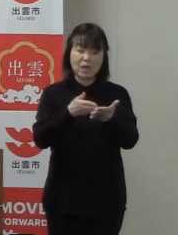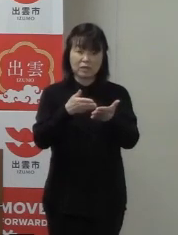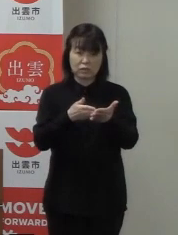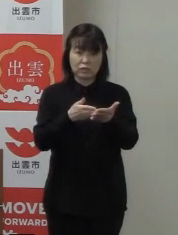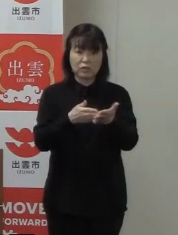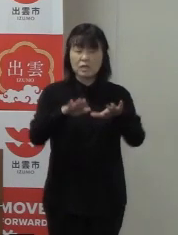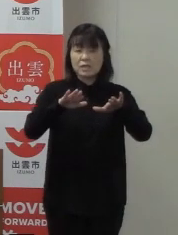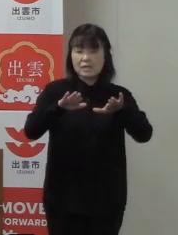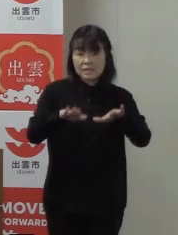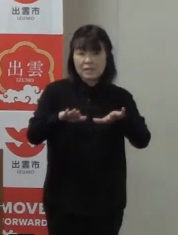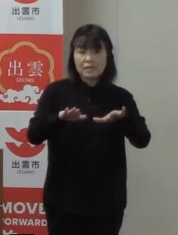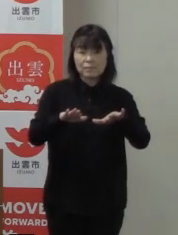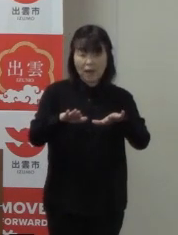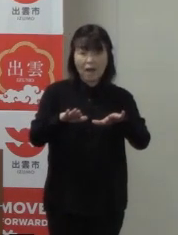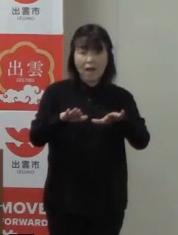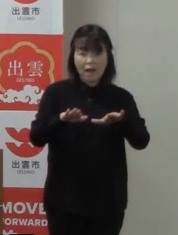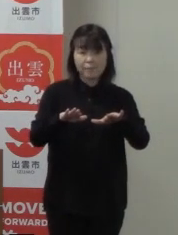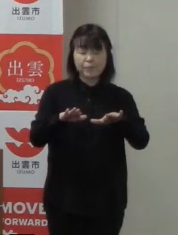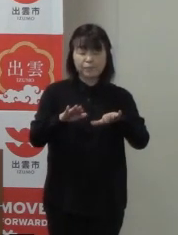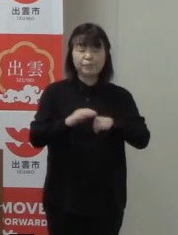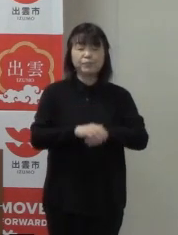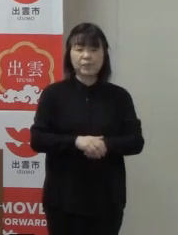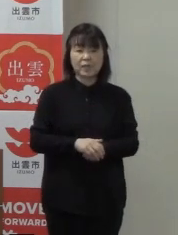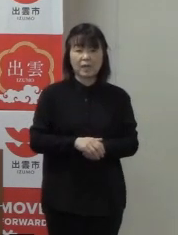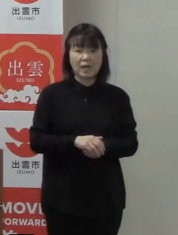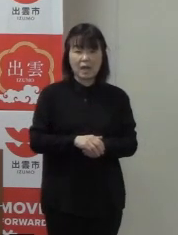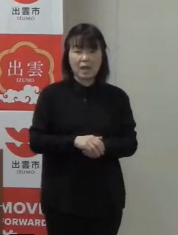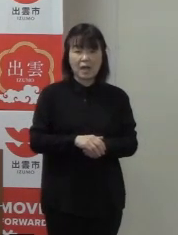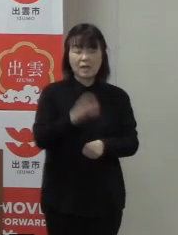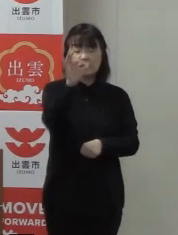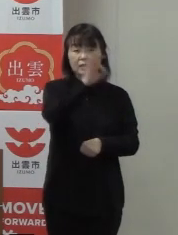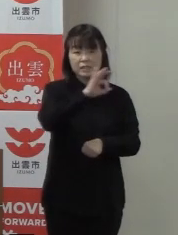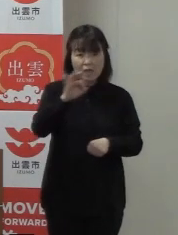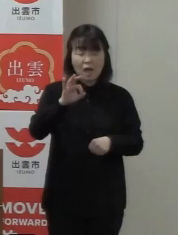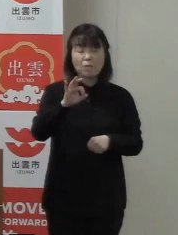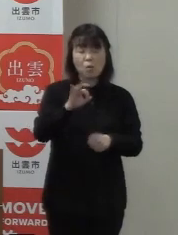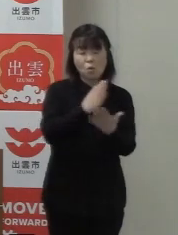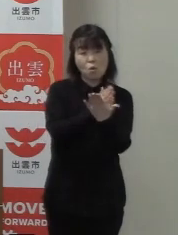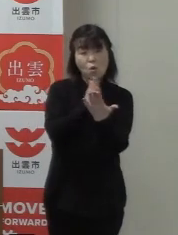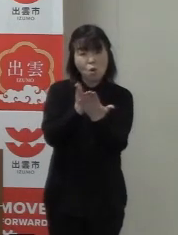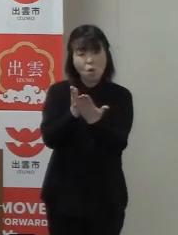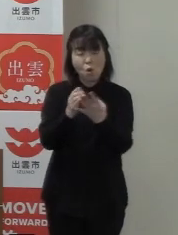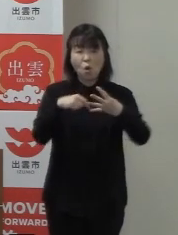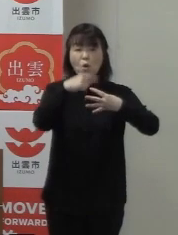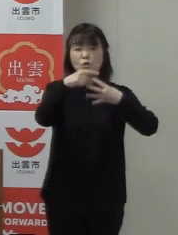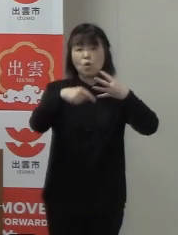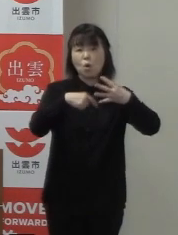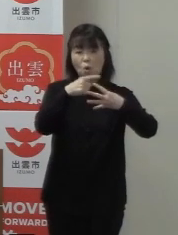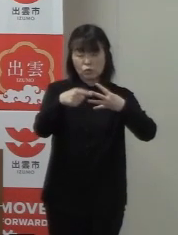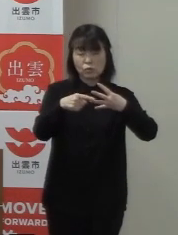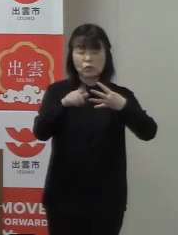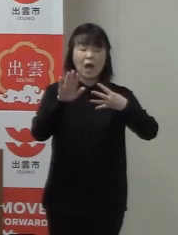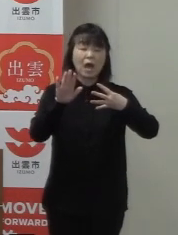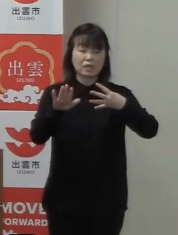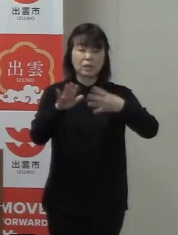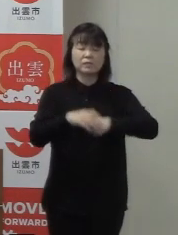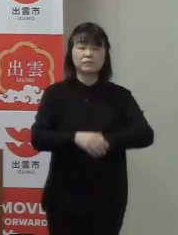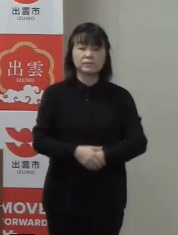から、4種類7品のコラボ商品がございます。ま